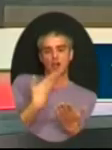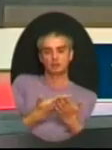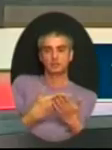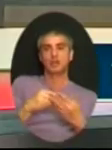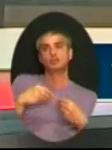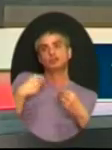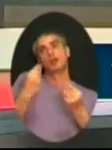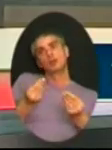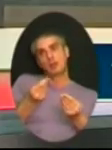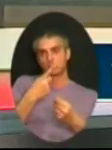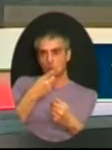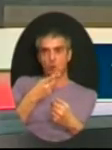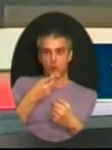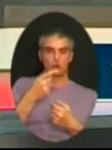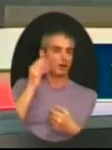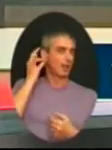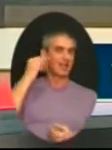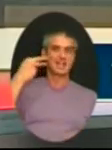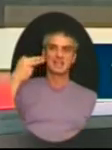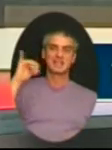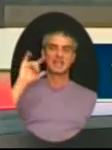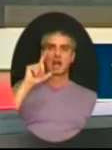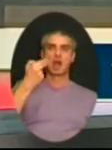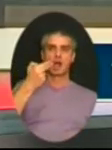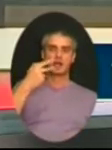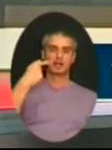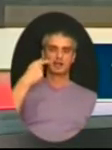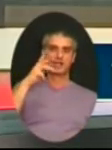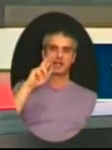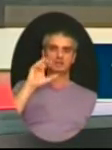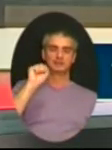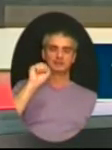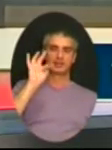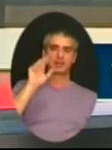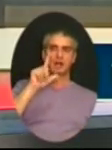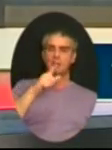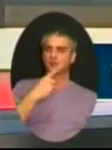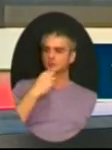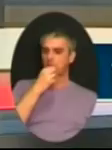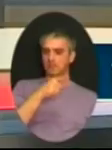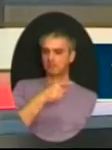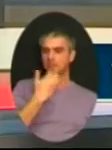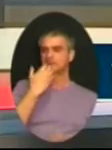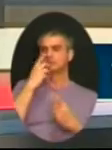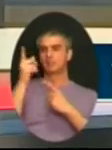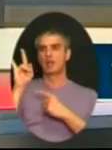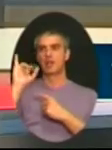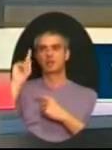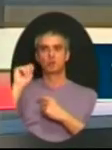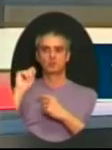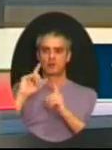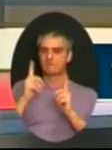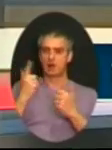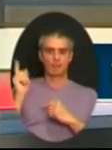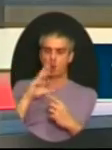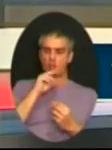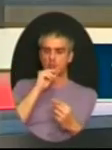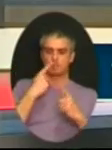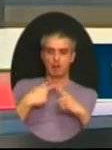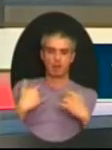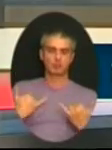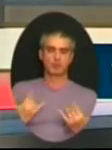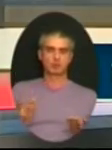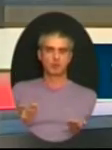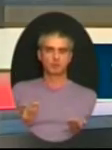שניתנה לכאורה להילה גרסטל. והשאלה אם גרסטל סיפרה לחיות בזמנו, ולמה חיות לא דיברה על זה עד